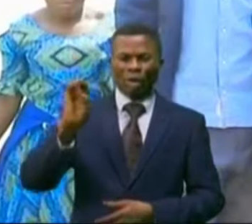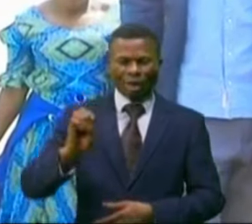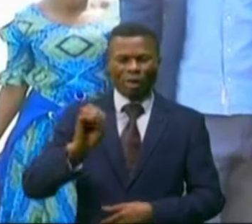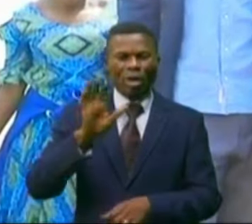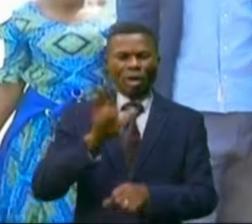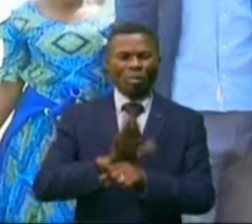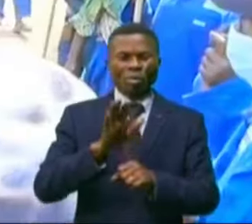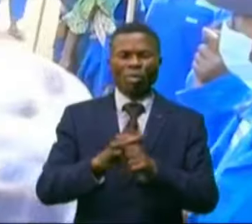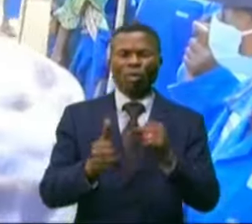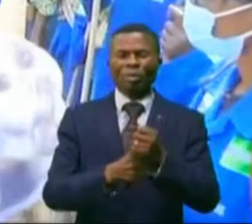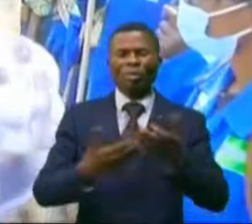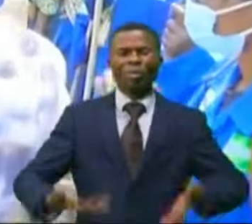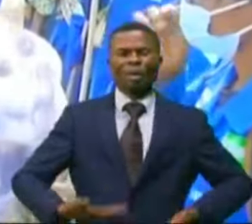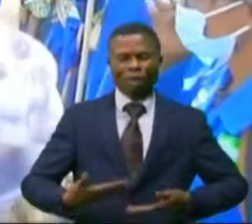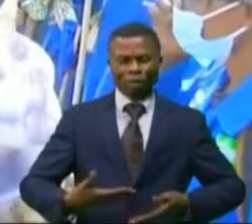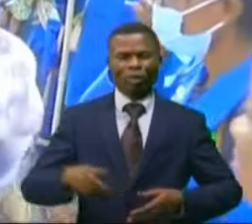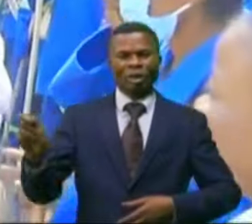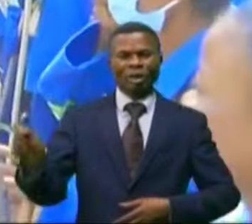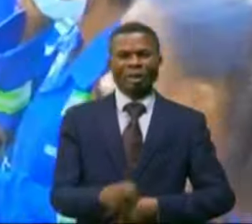la population.